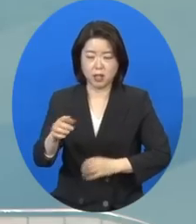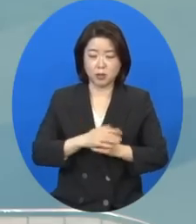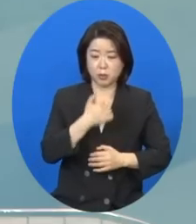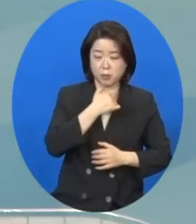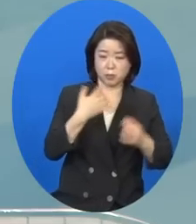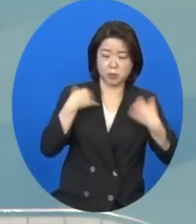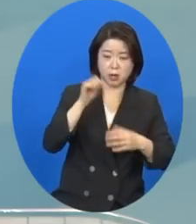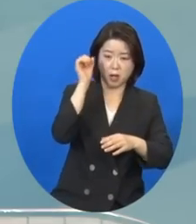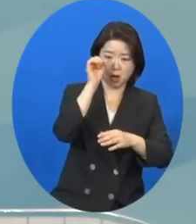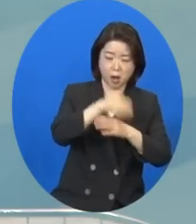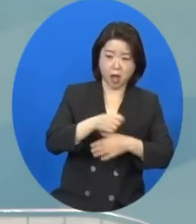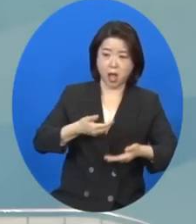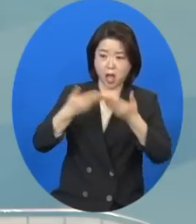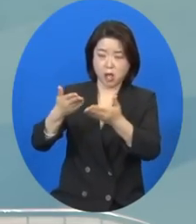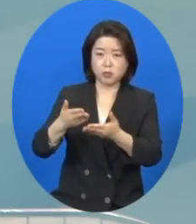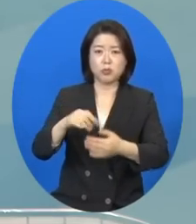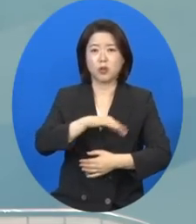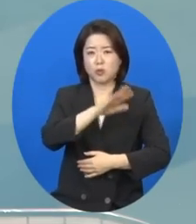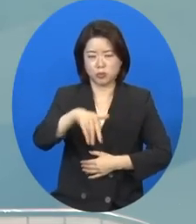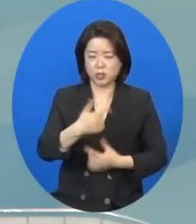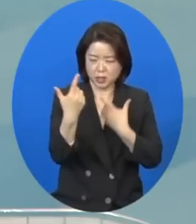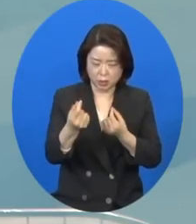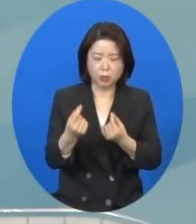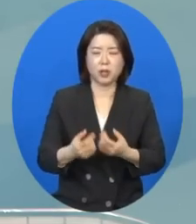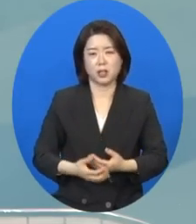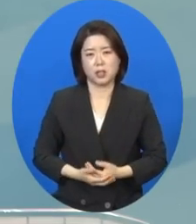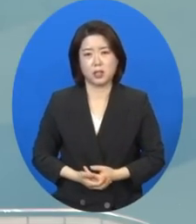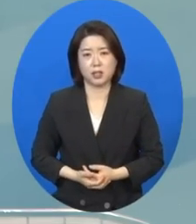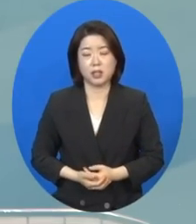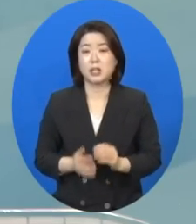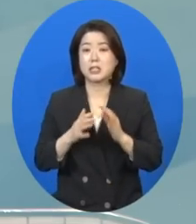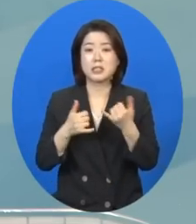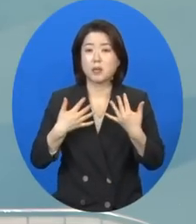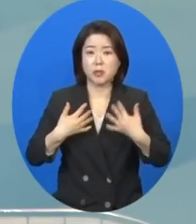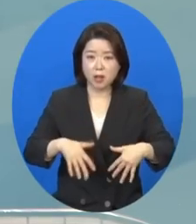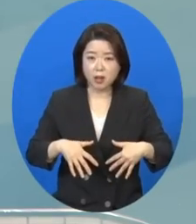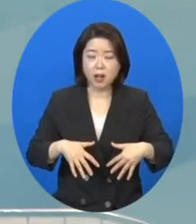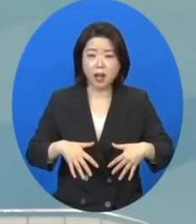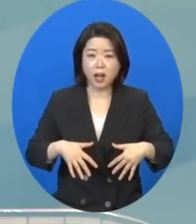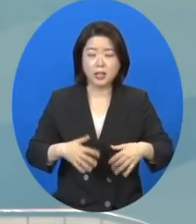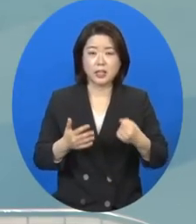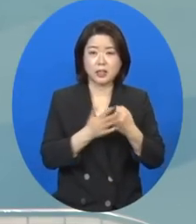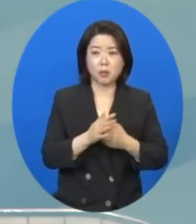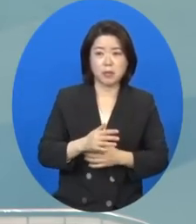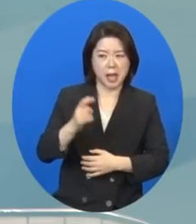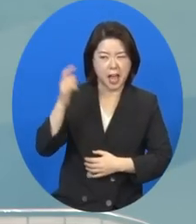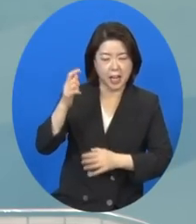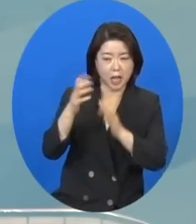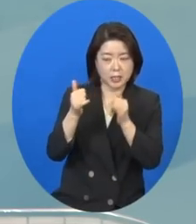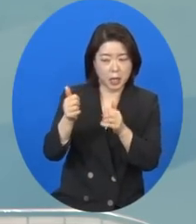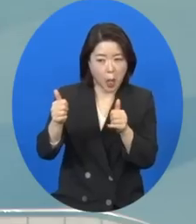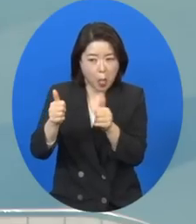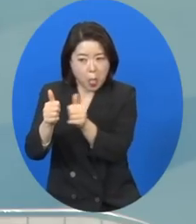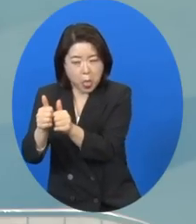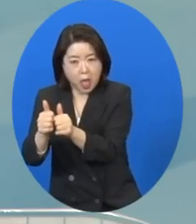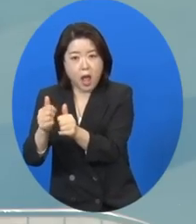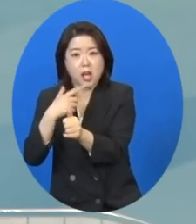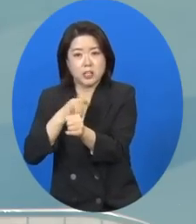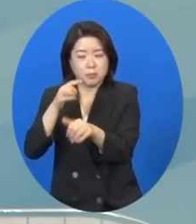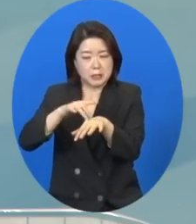우리라는 것입니다 사람은 연약하기 때문에 광한 자에게 붙고자 하는 그런 속성이